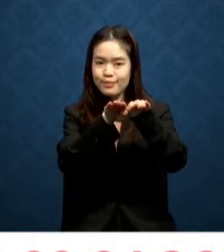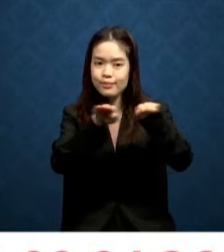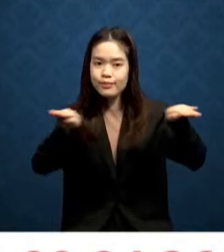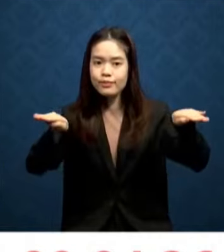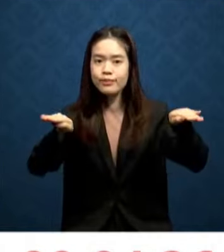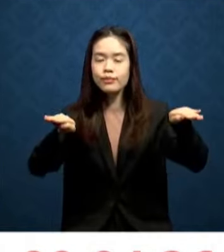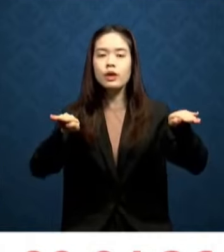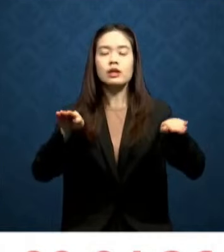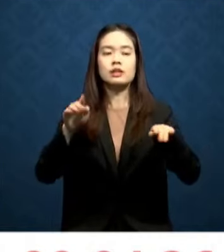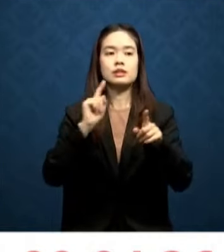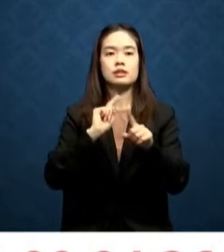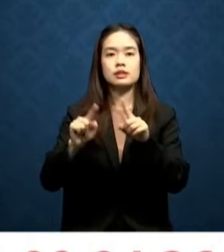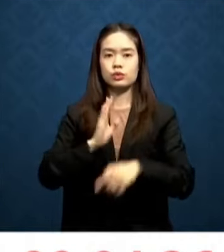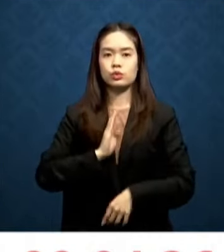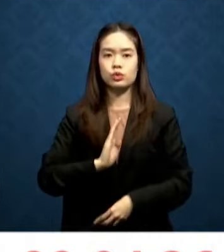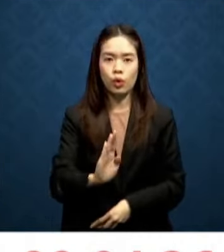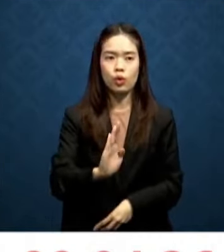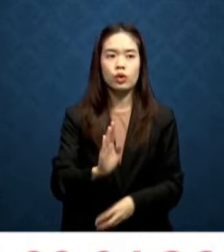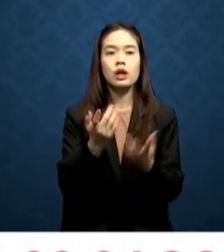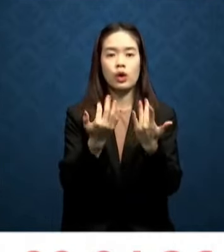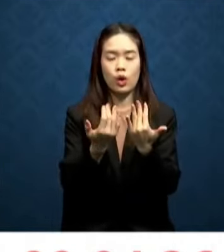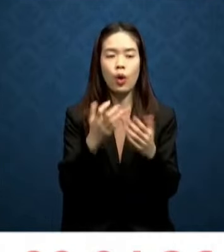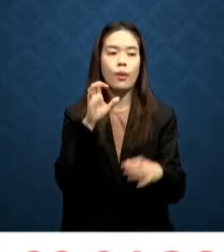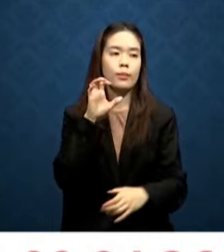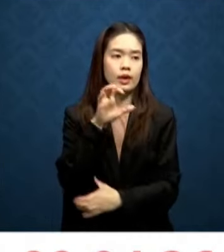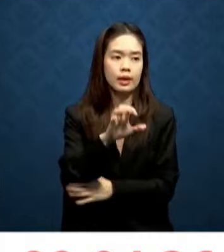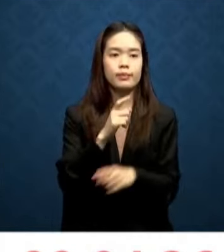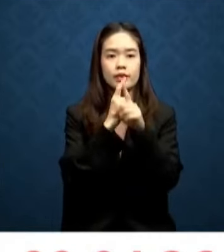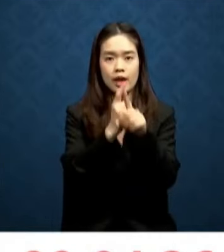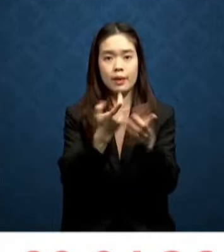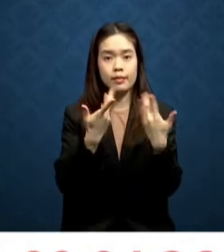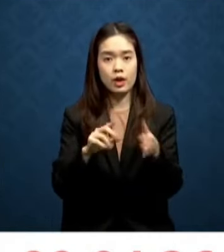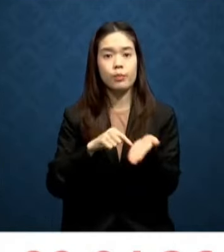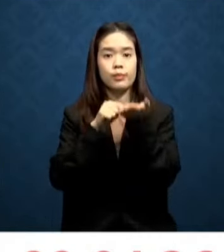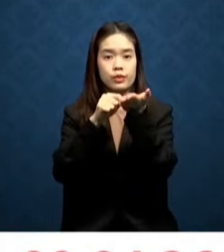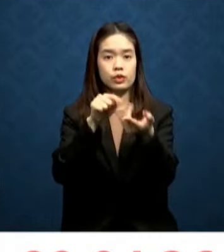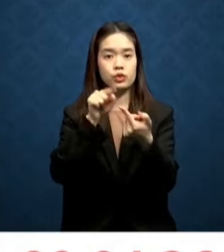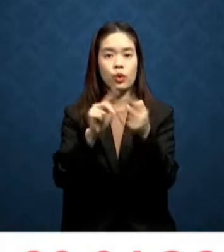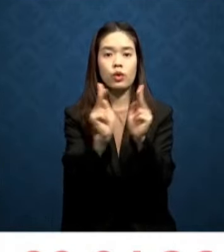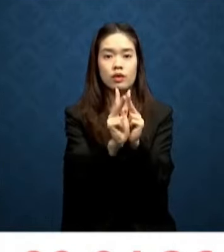ติในเรื่องของการตั้งการมาธิการหรือข้อบังคับนี้ก่อนแล้วไปยื่นในคณะกรรมการ